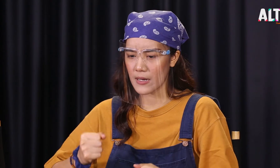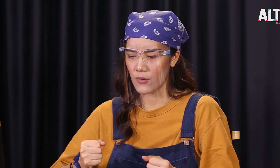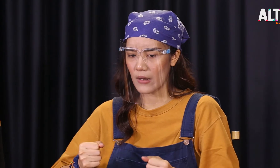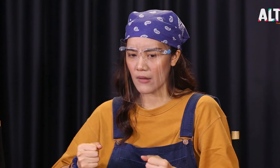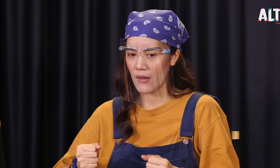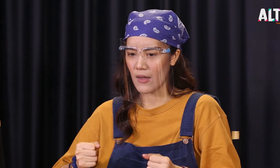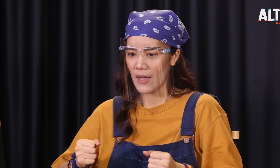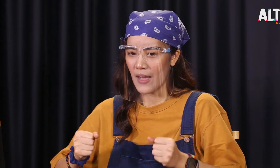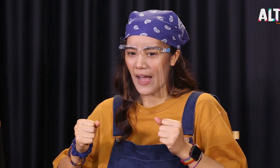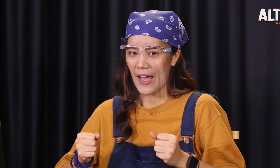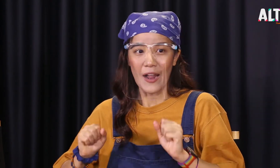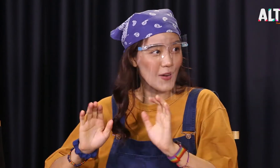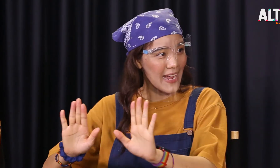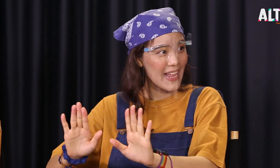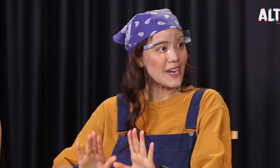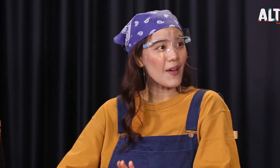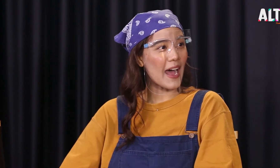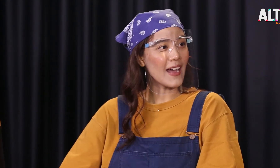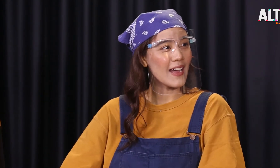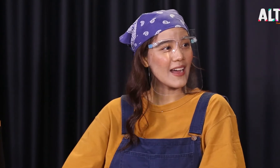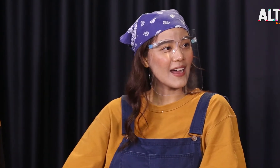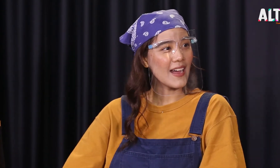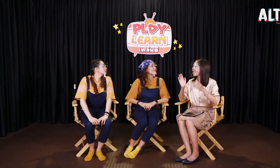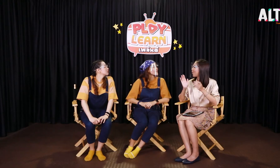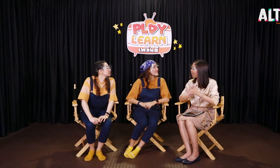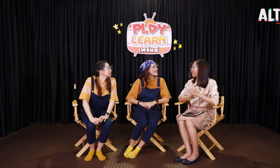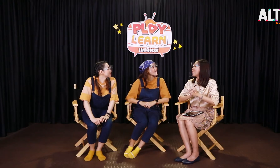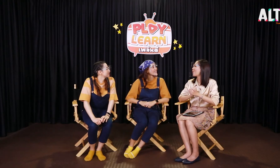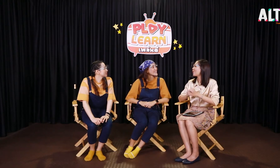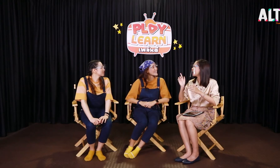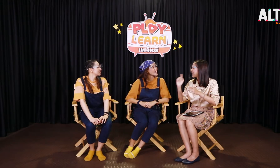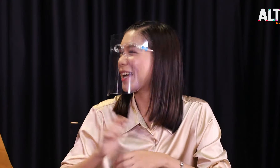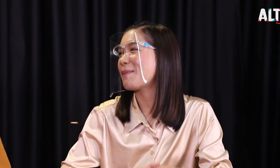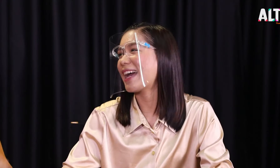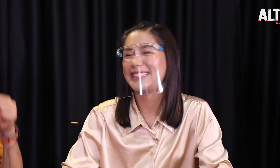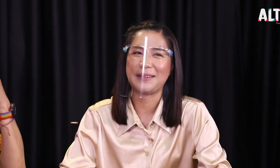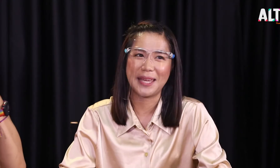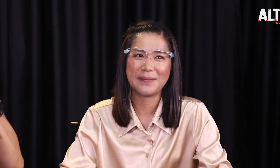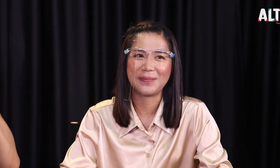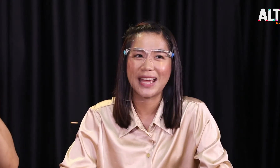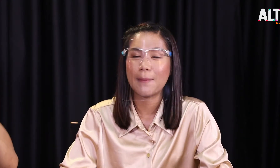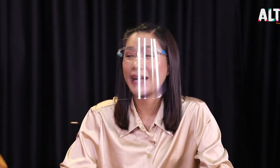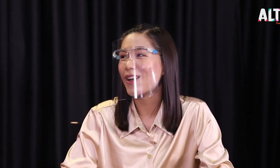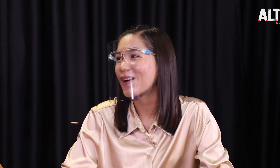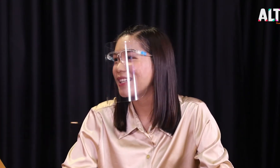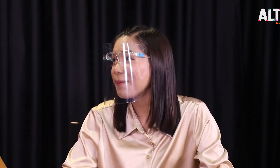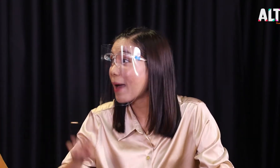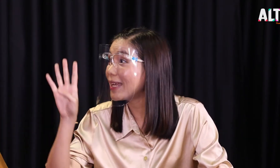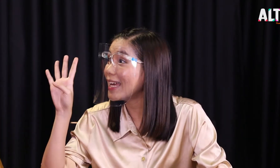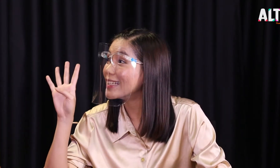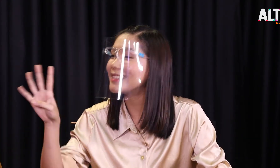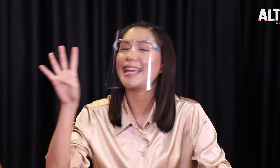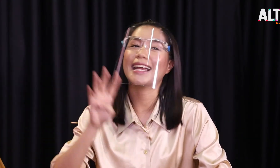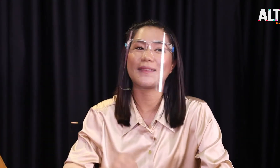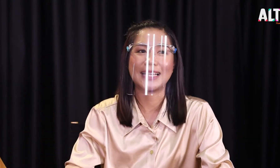ความเร็วแล้วก็ลดแรงต้านหรือเปล่าคะ โอ้โหเก่งมากเลยจ้ะพิมพ์มาต่อกันที่แบบ